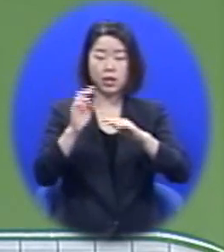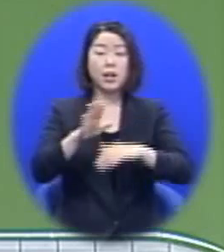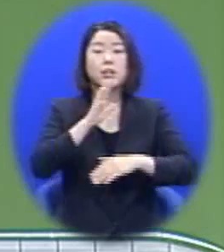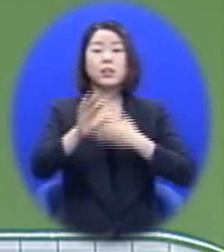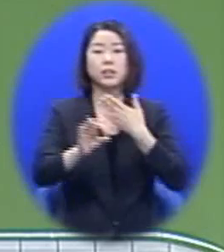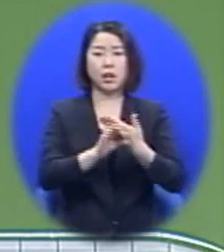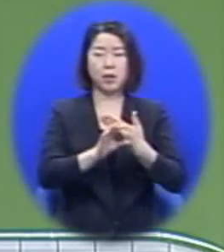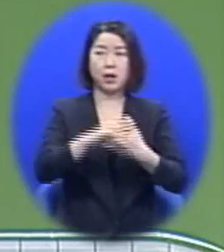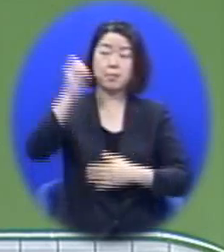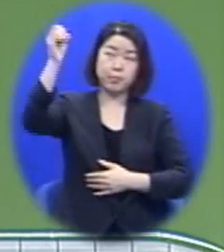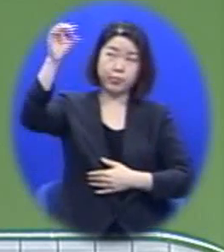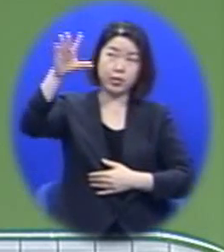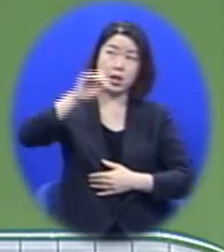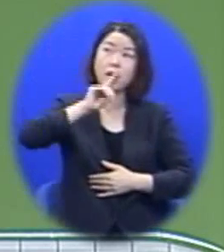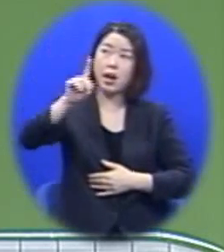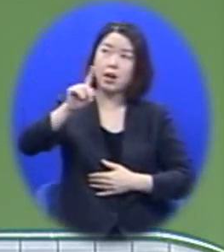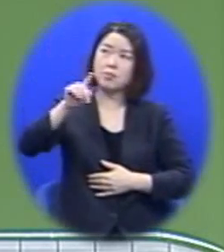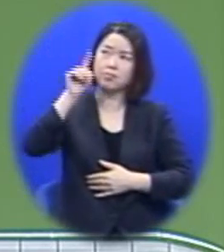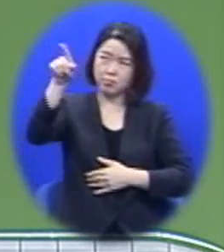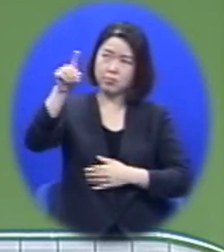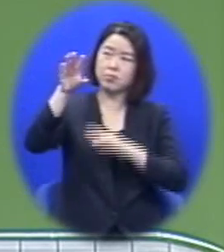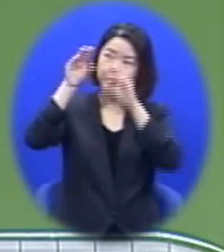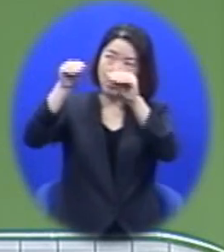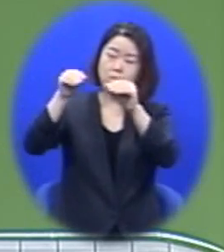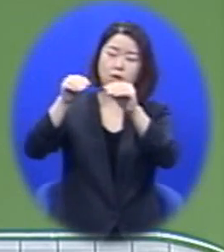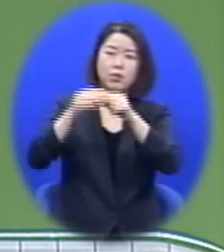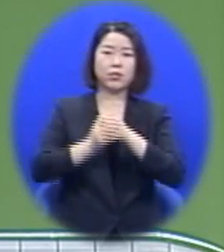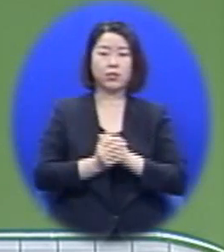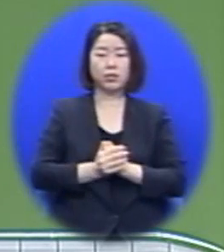그렇다면 태양아 머물러!